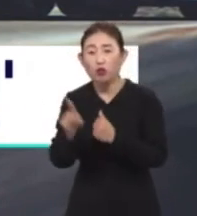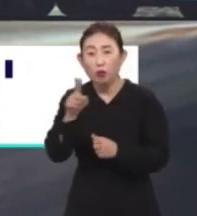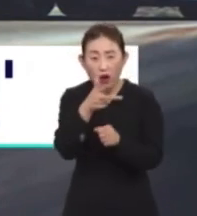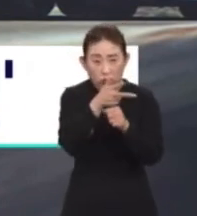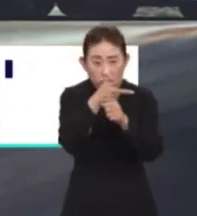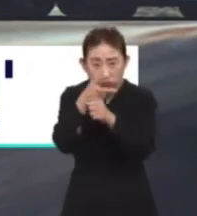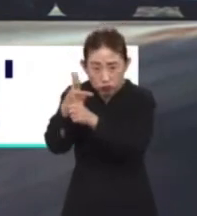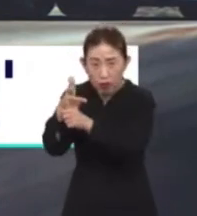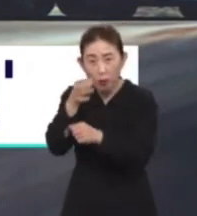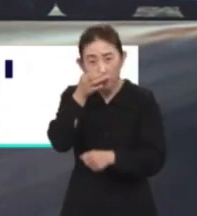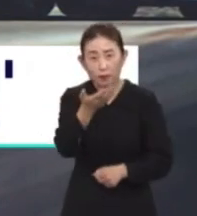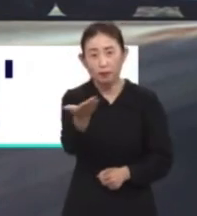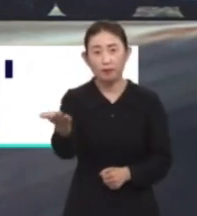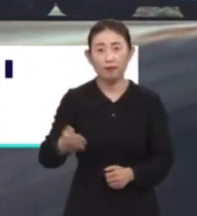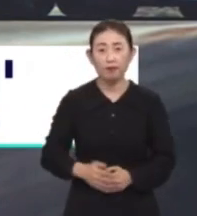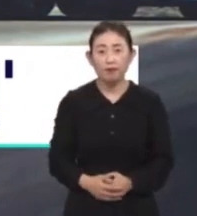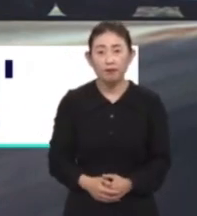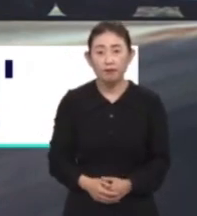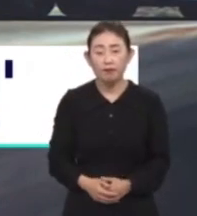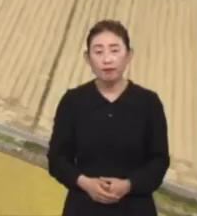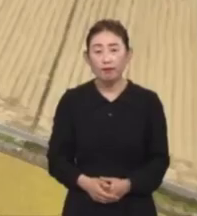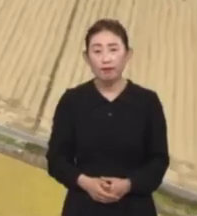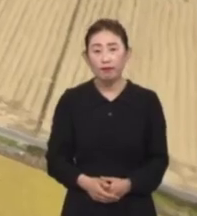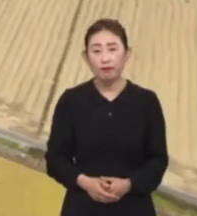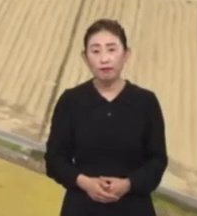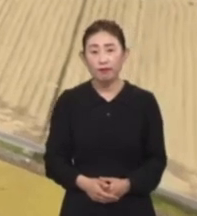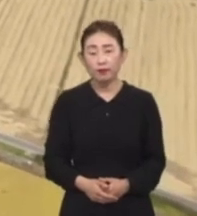기자가 현장 취재했습니다.